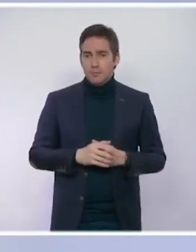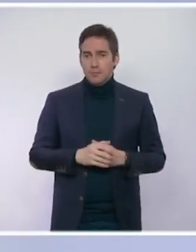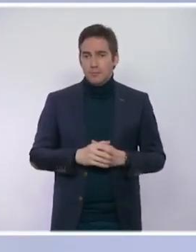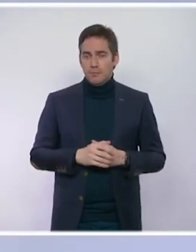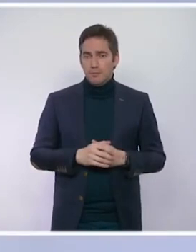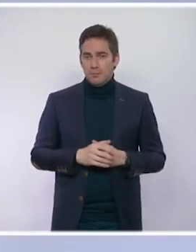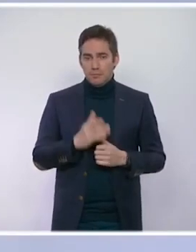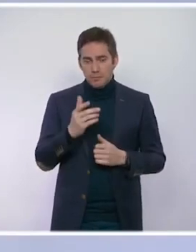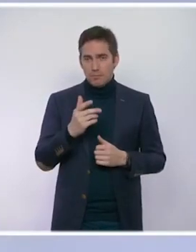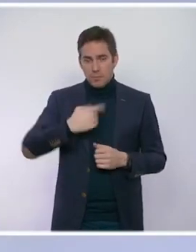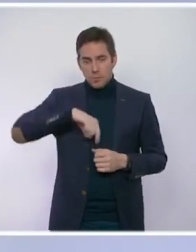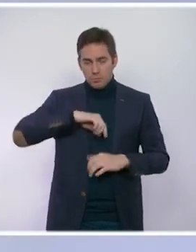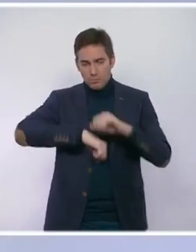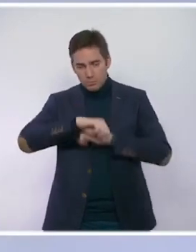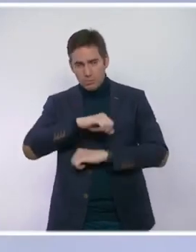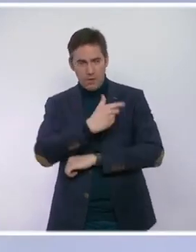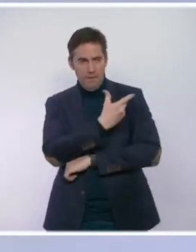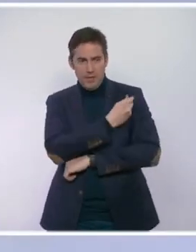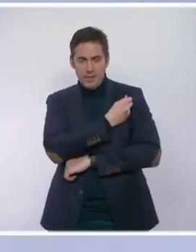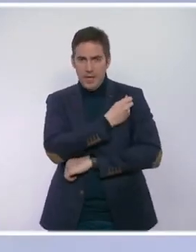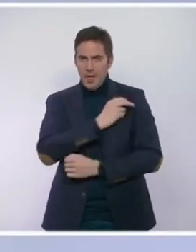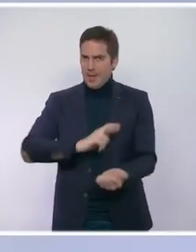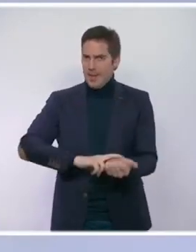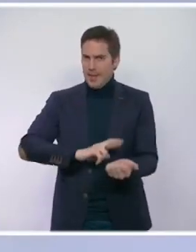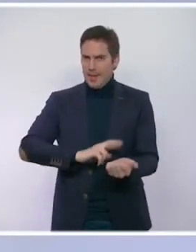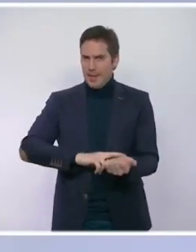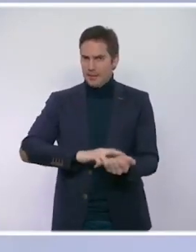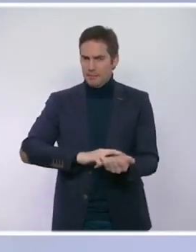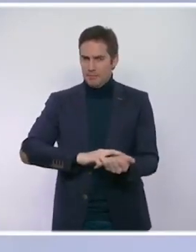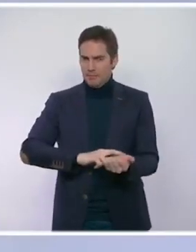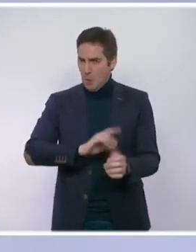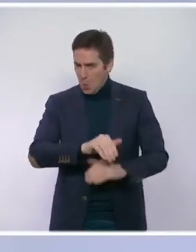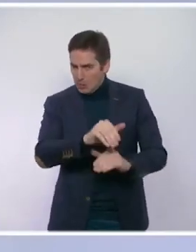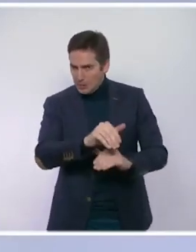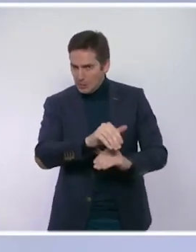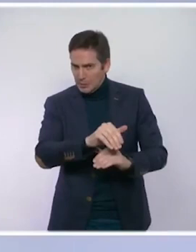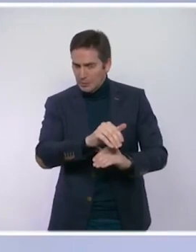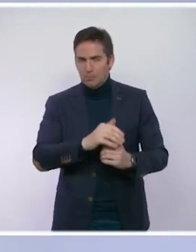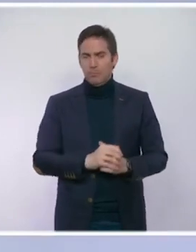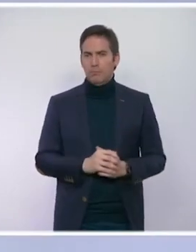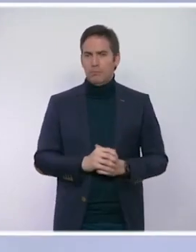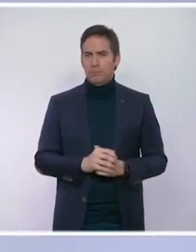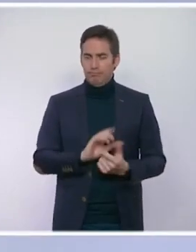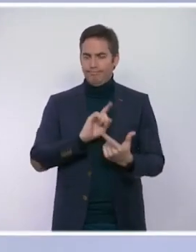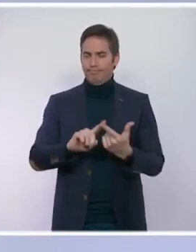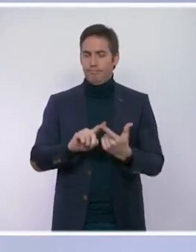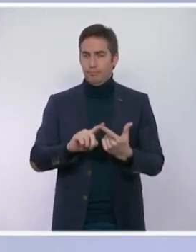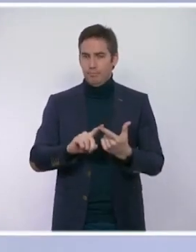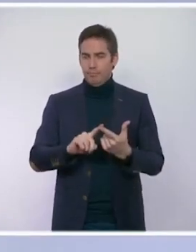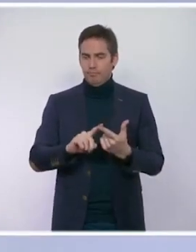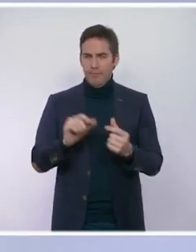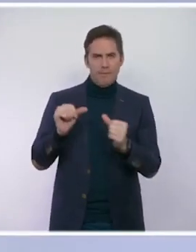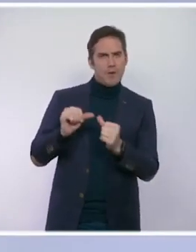de l'accélération de notre campagne de vaccination et de rappel en particulier. Ensuite, des mesures de renforcement s'agissant de nos